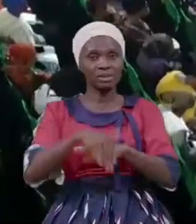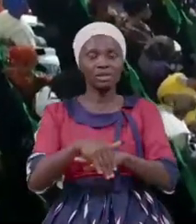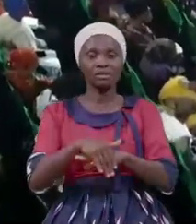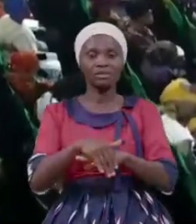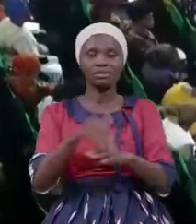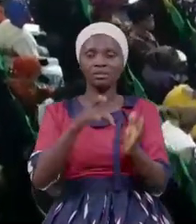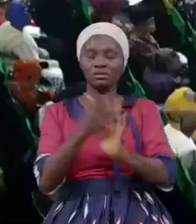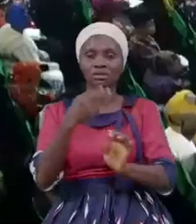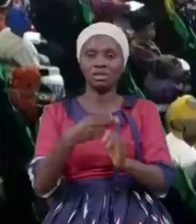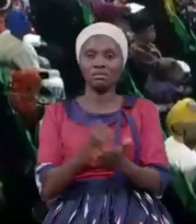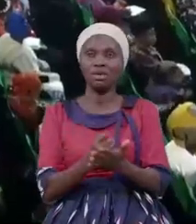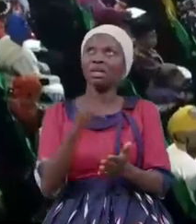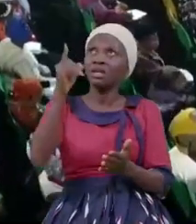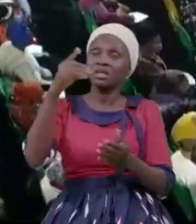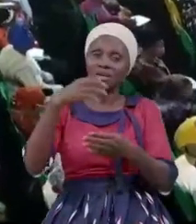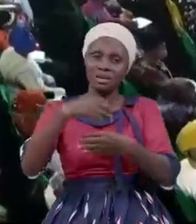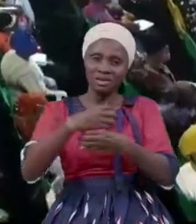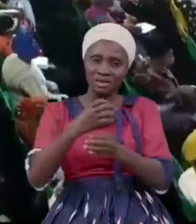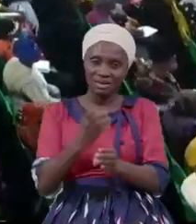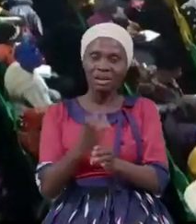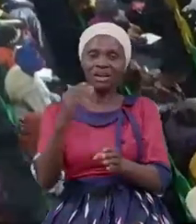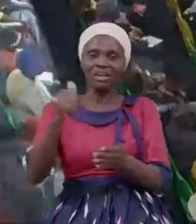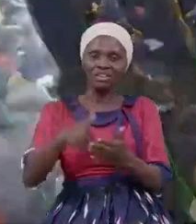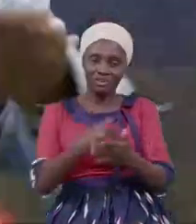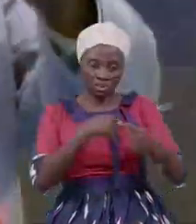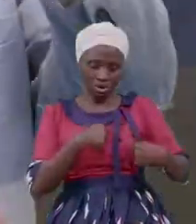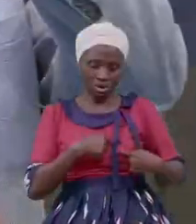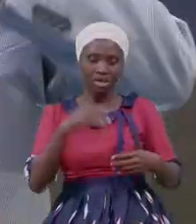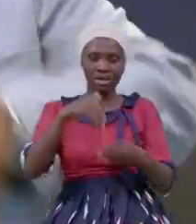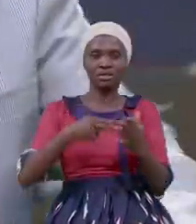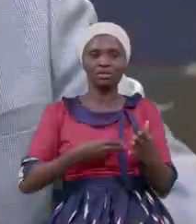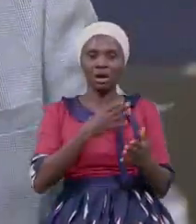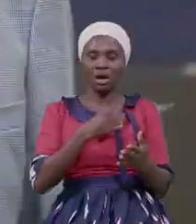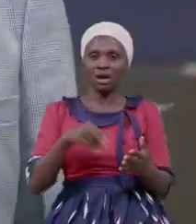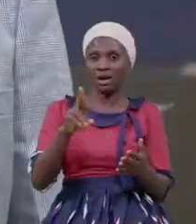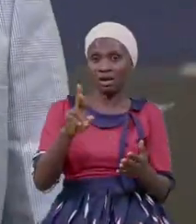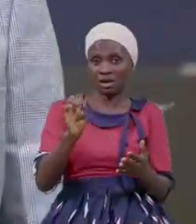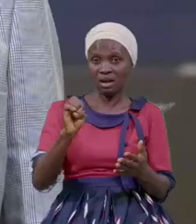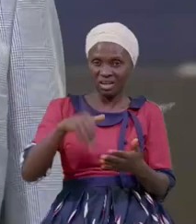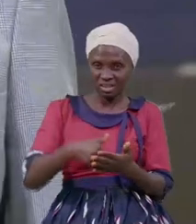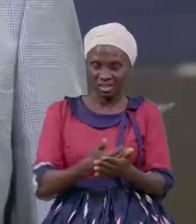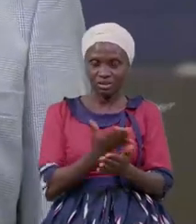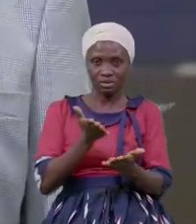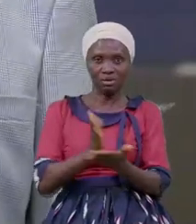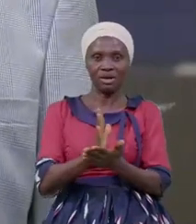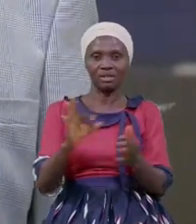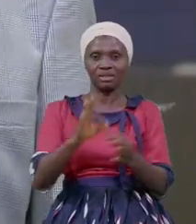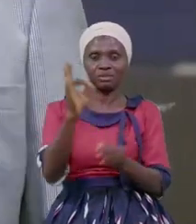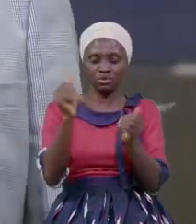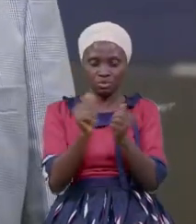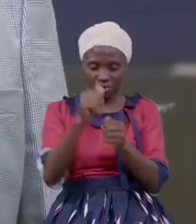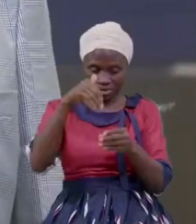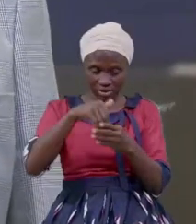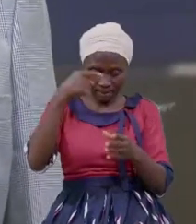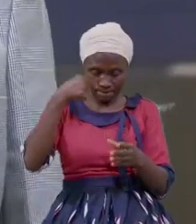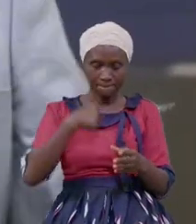un cœur nouveau en nous et ensuite il renouvelle un esprit bien disposé en moi voyez cela